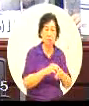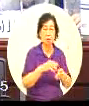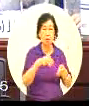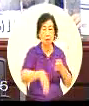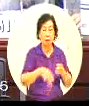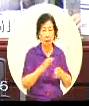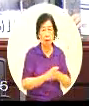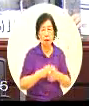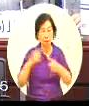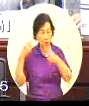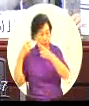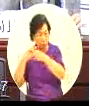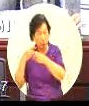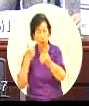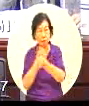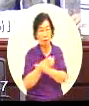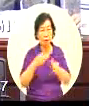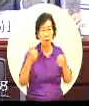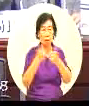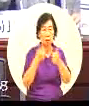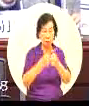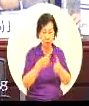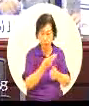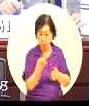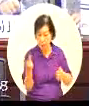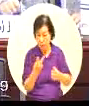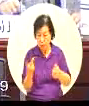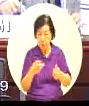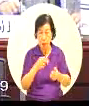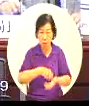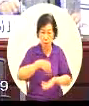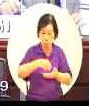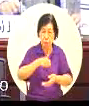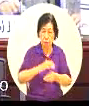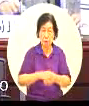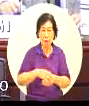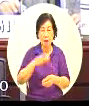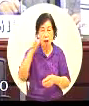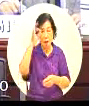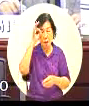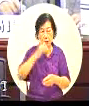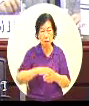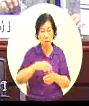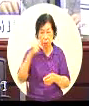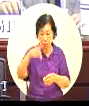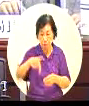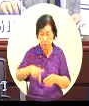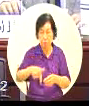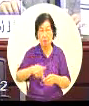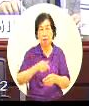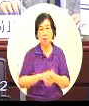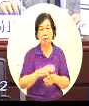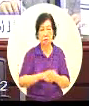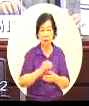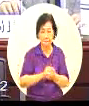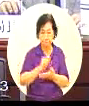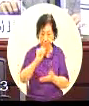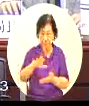后我们有一个好的成果，看下个会期能不能跟沈议员再做一个报告。